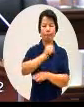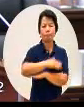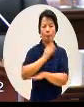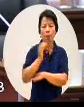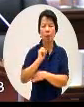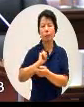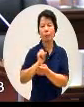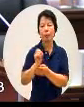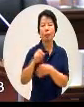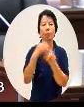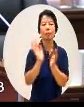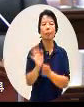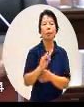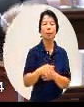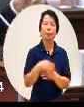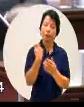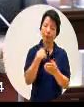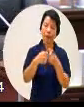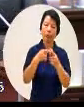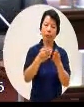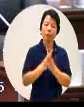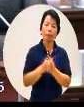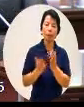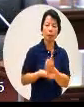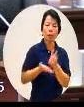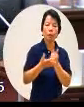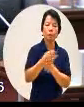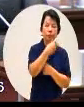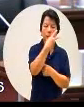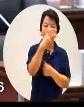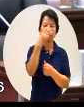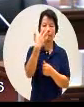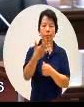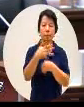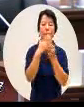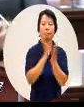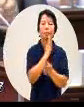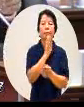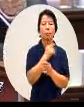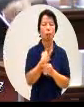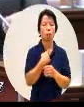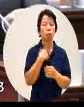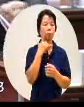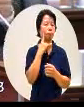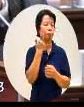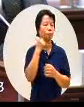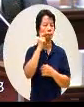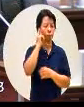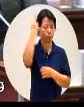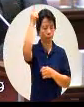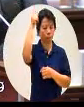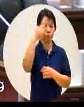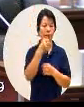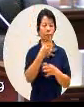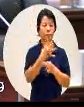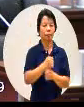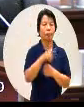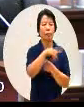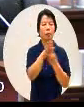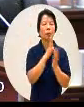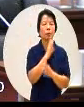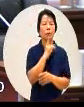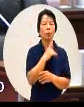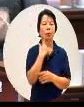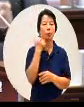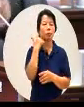年輕人來參加228228是他們老爸的祭日那是他們老爸死去